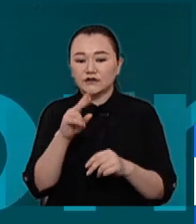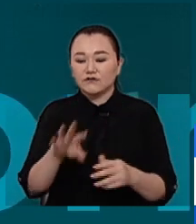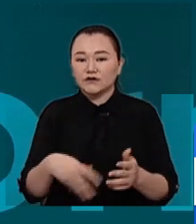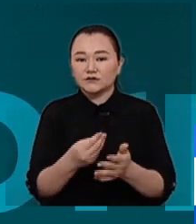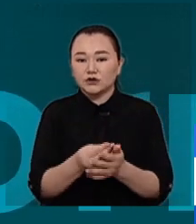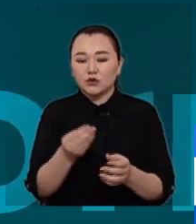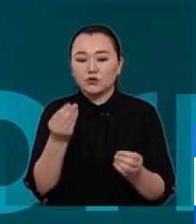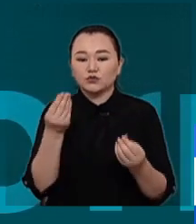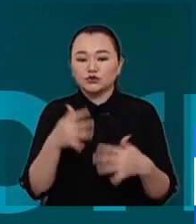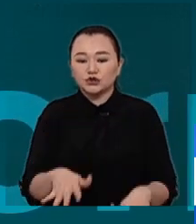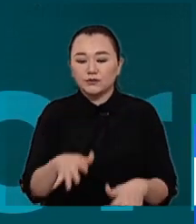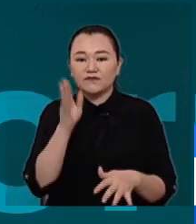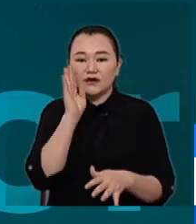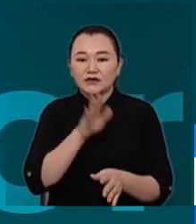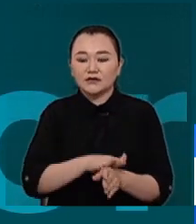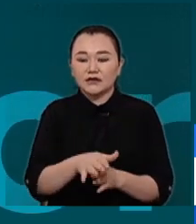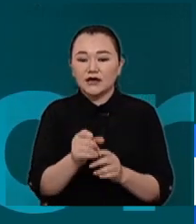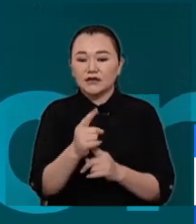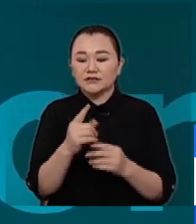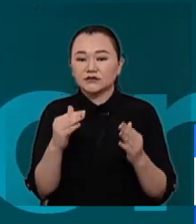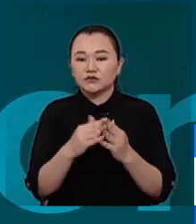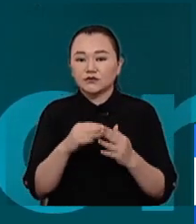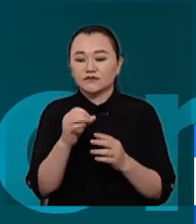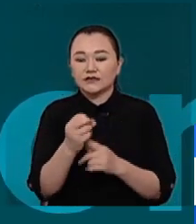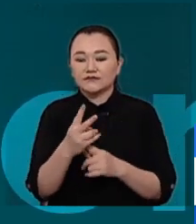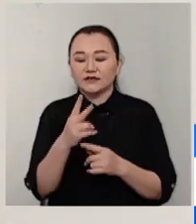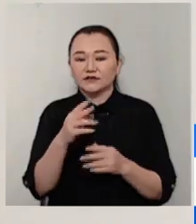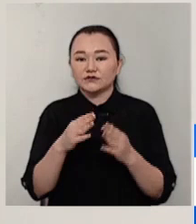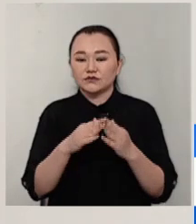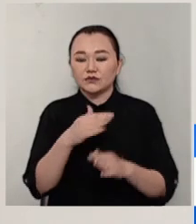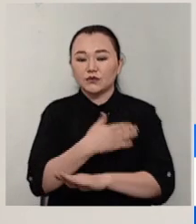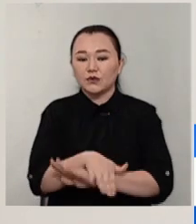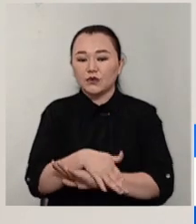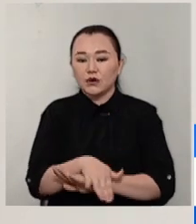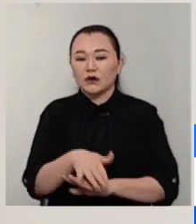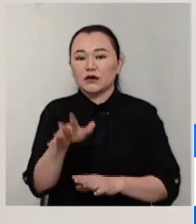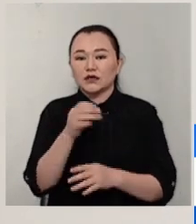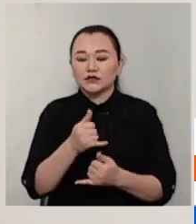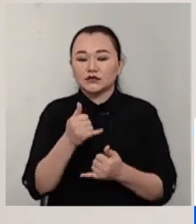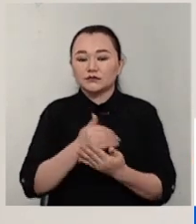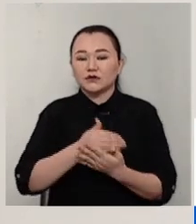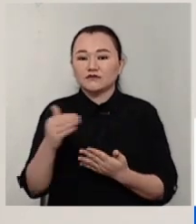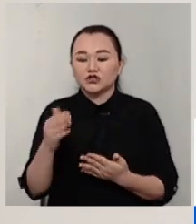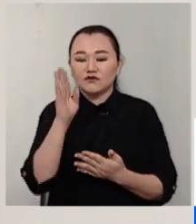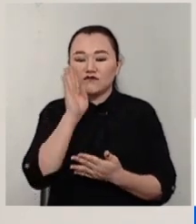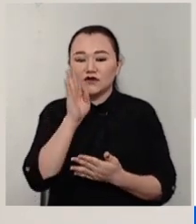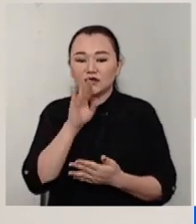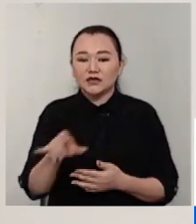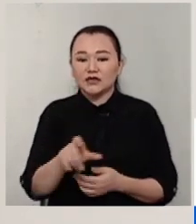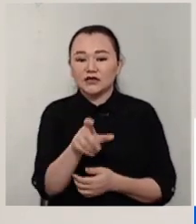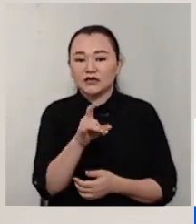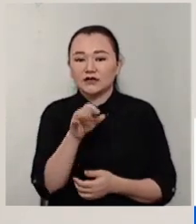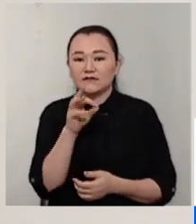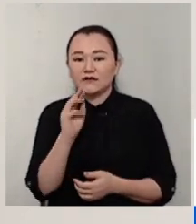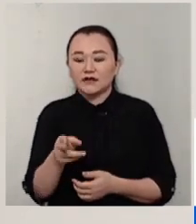возмещение ущерба. Вода затопила 11 домов и 12 дворов. Сейчас идет незначительное повышение уровня реки Илек. Это